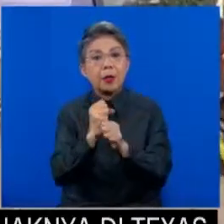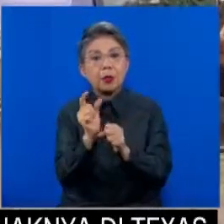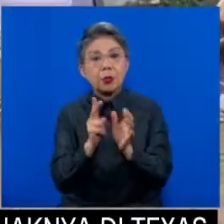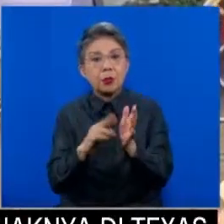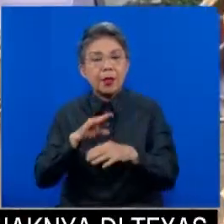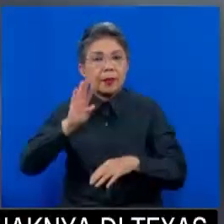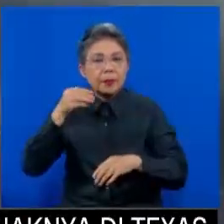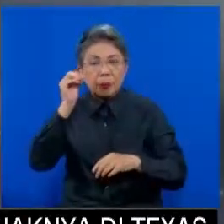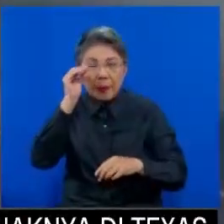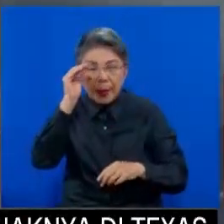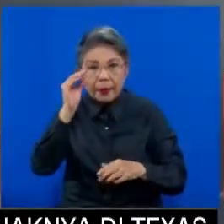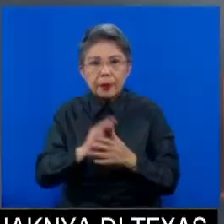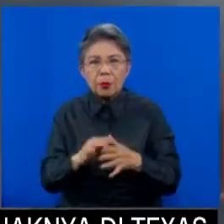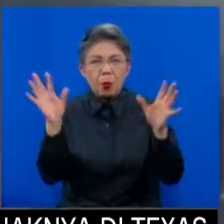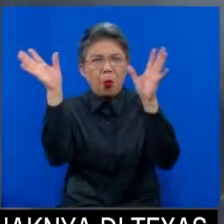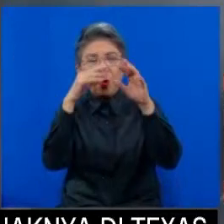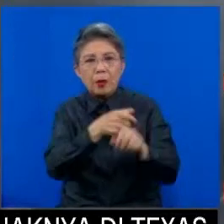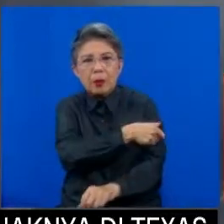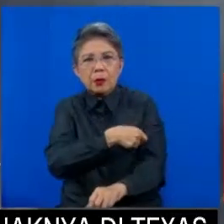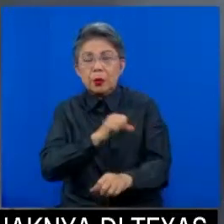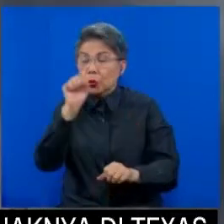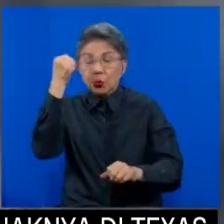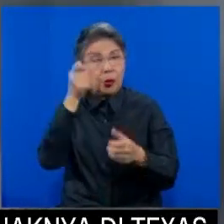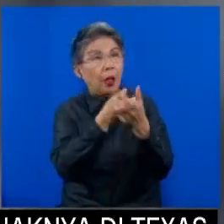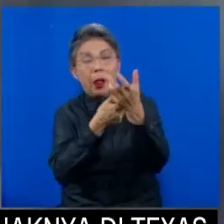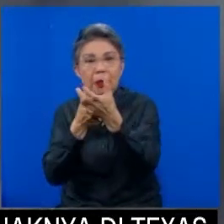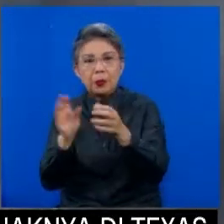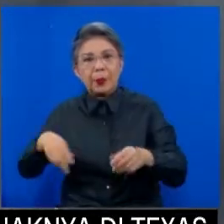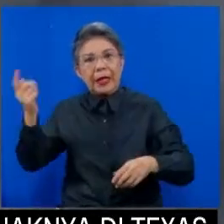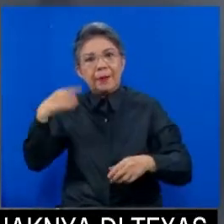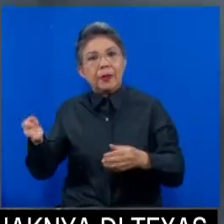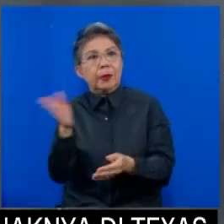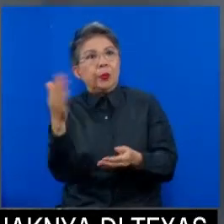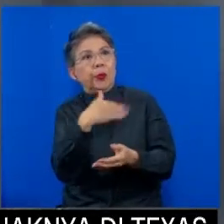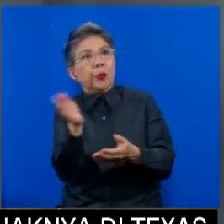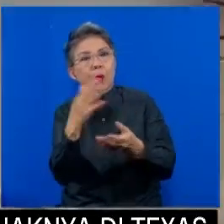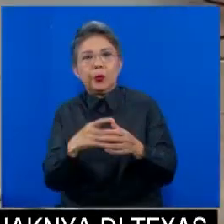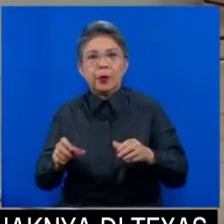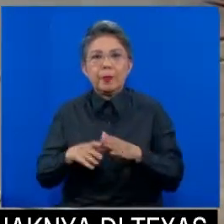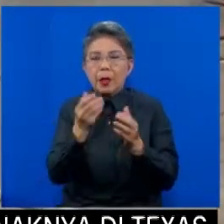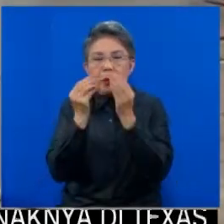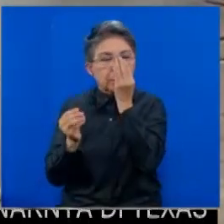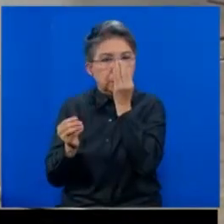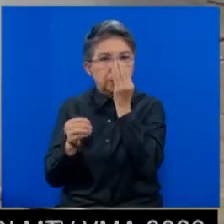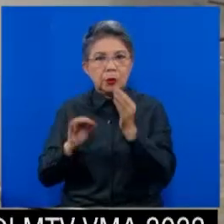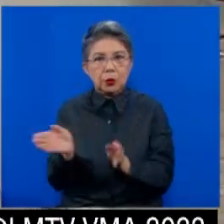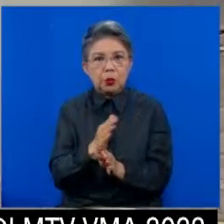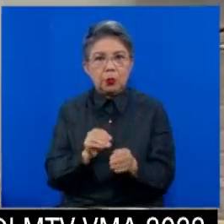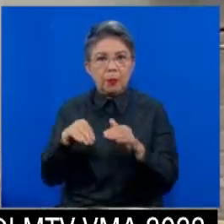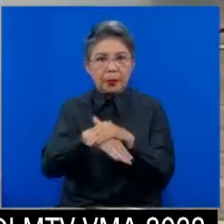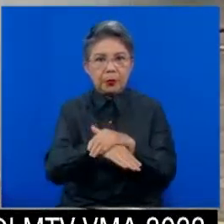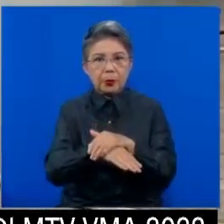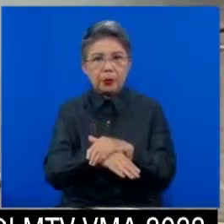Tebalnya kepulan asap di dalam ruangan membuat petugas kesulitan sehingga menggunakan kipas dan alat bantu pernafasan sebelum masuk ke titik